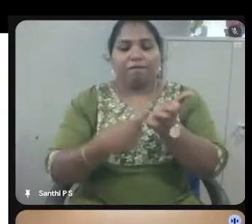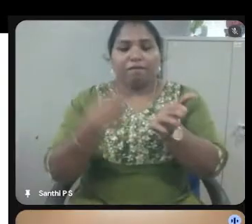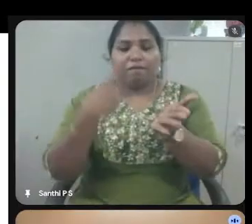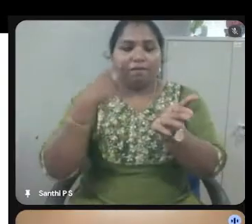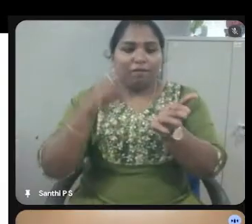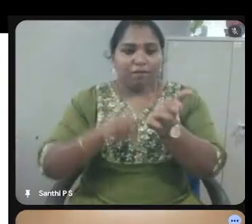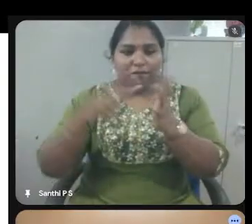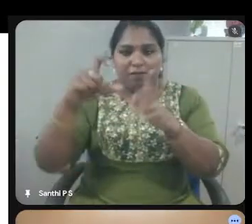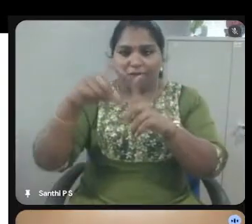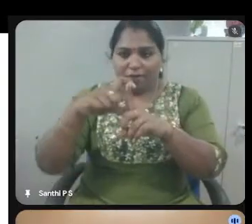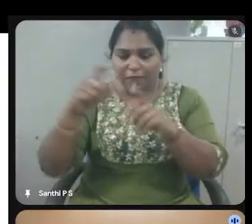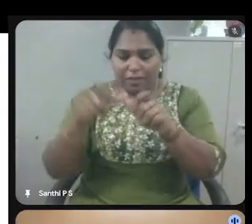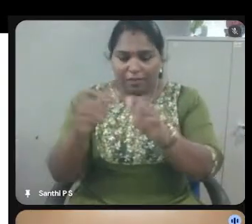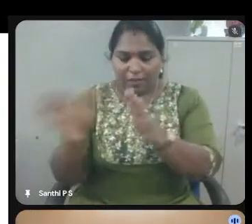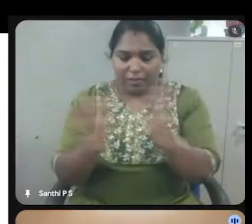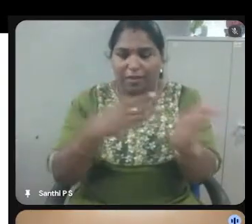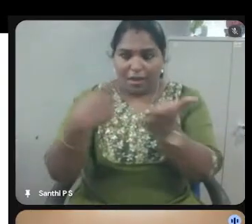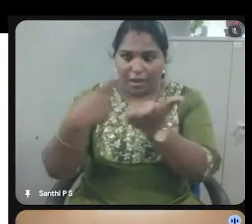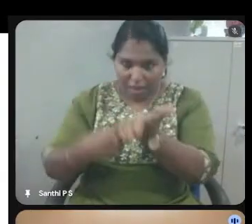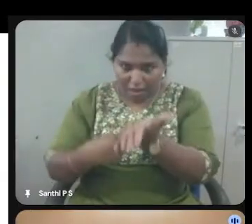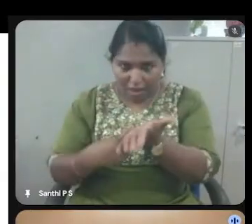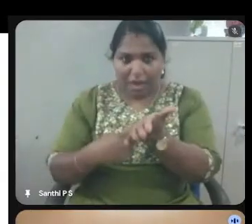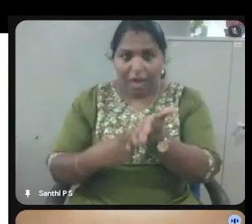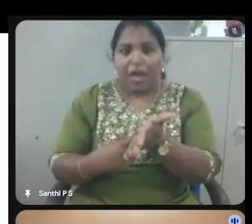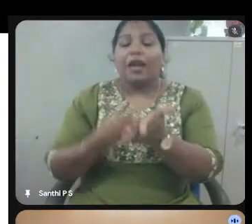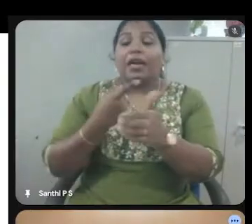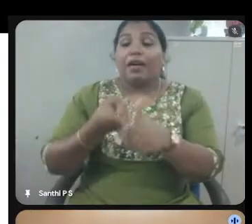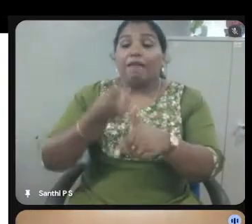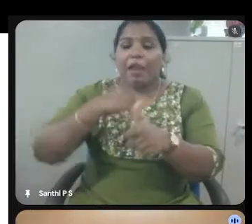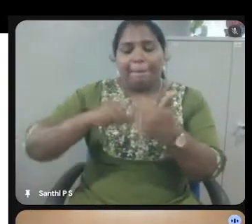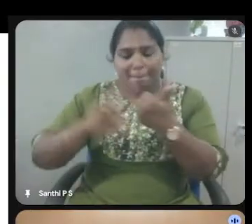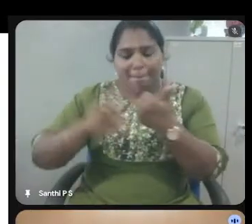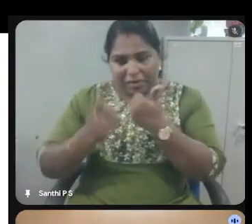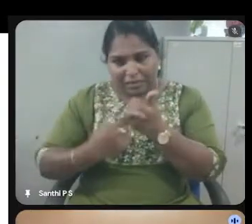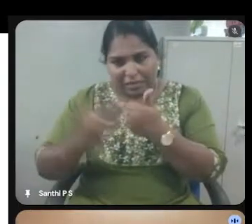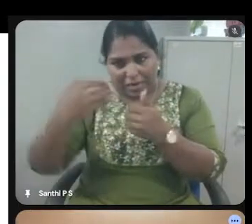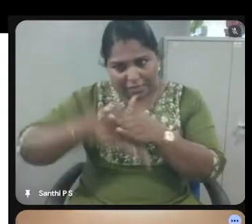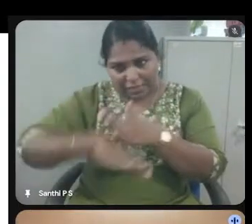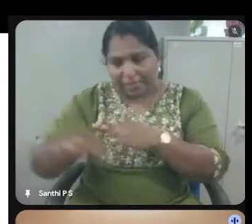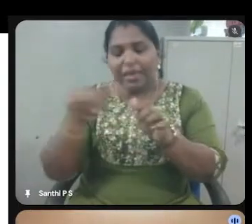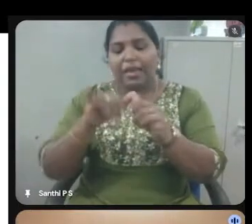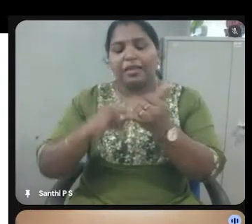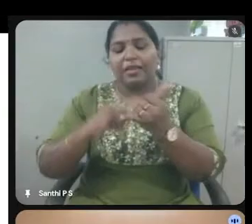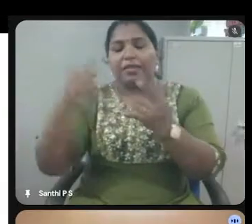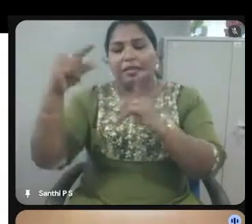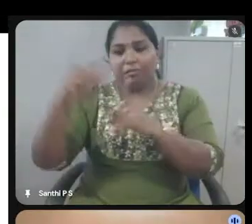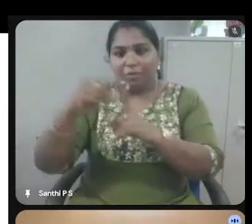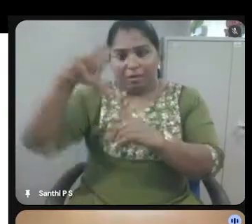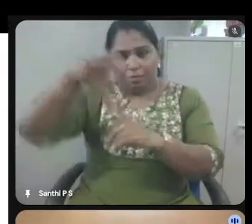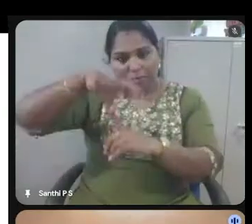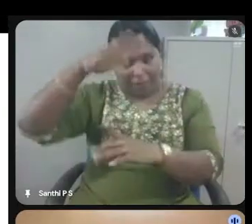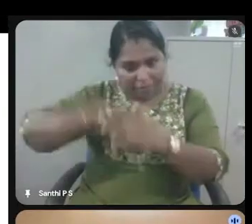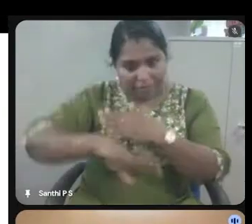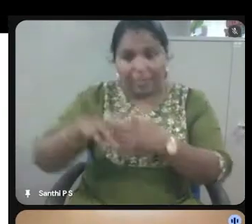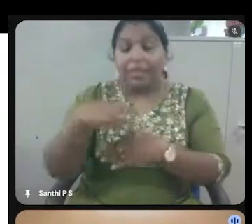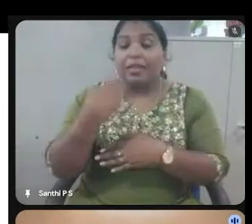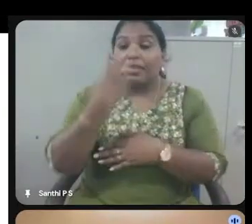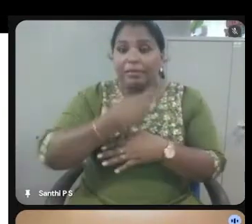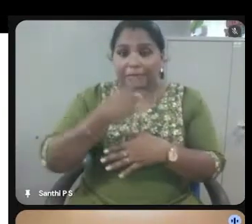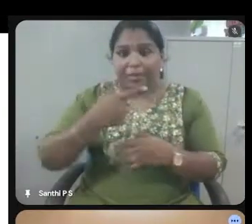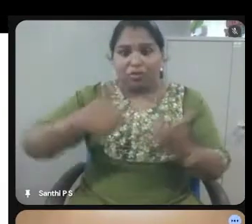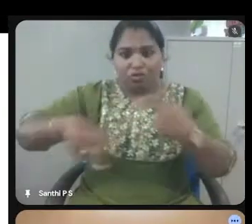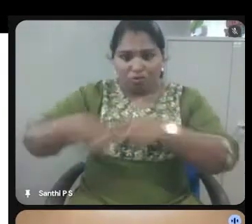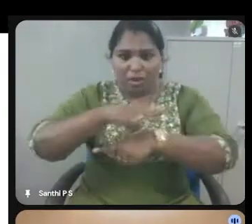ലാംഗ്വേജ് പത്തോളജിസ്റ്റ്, ഡിപ്പാർട്ട്മെന്റ് ഓഫ് ന്യൂറോ ഡെവലപ്മെന്റൽ സയൻസസ്, നിഷ്, ട്രിവാൻഡ്രം. മിസ് വൃന്ദ നിഷിലെ ചൈൽഡ്